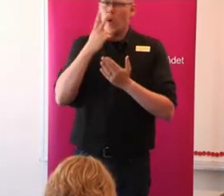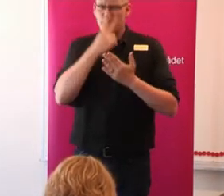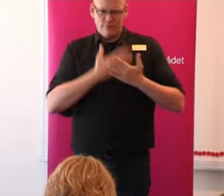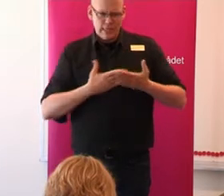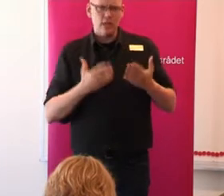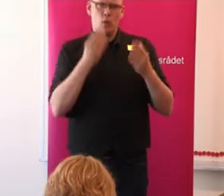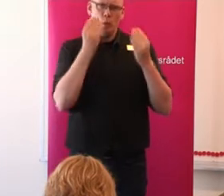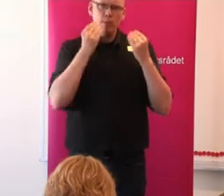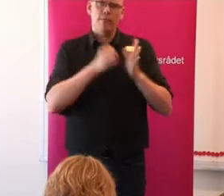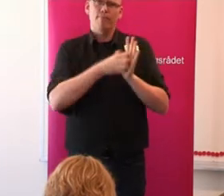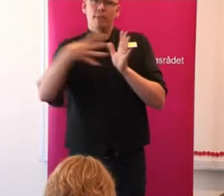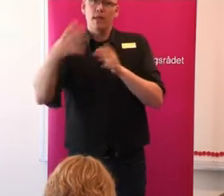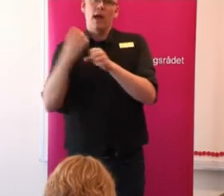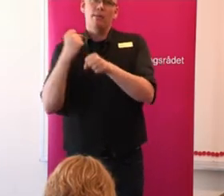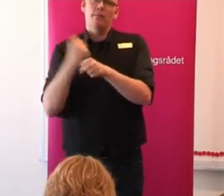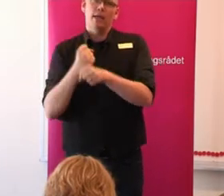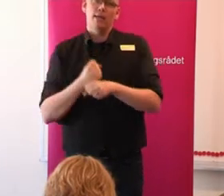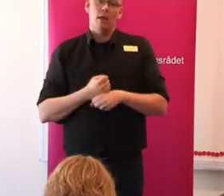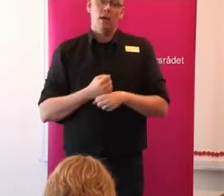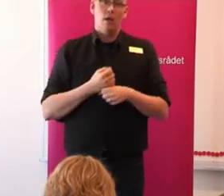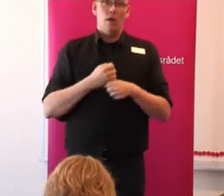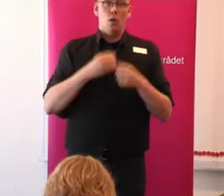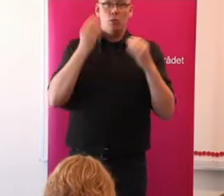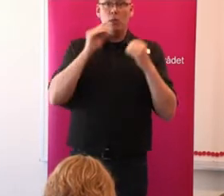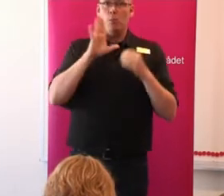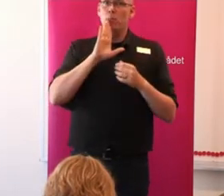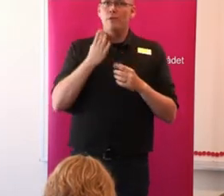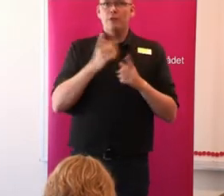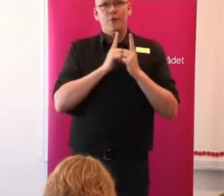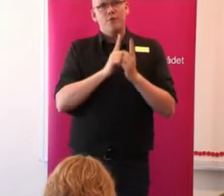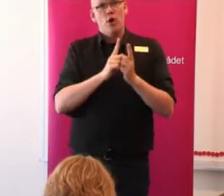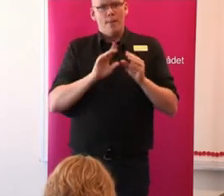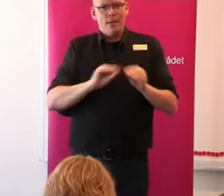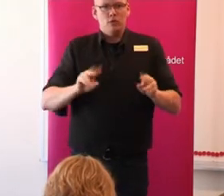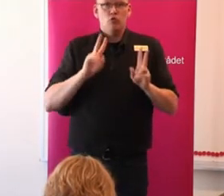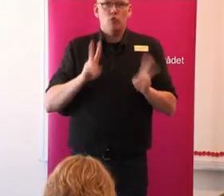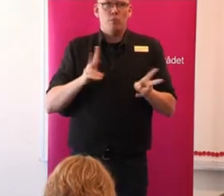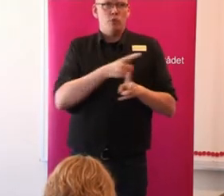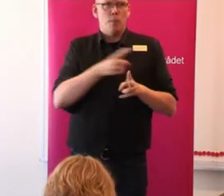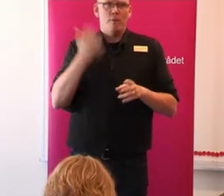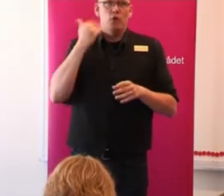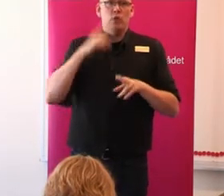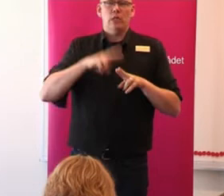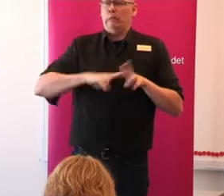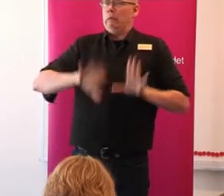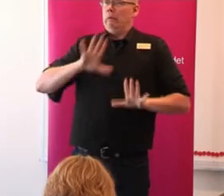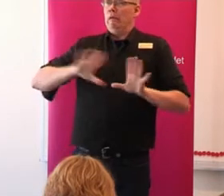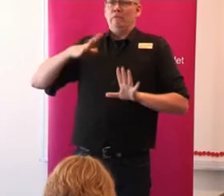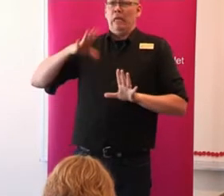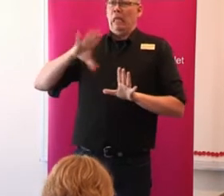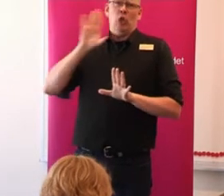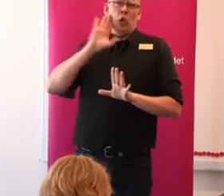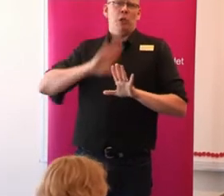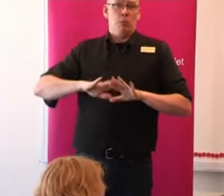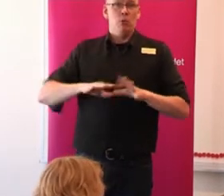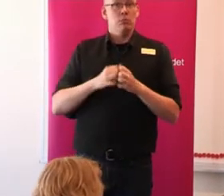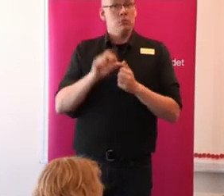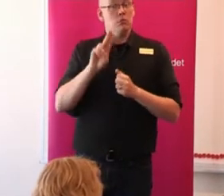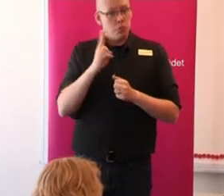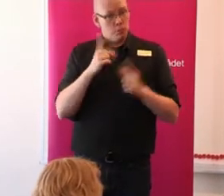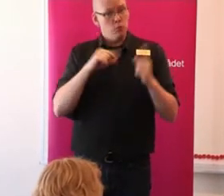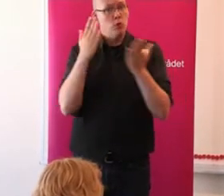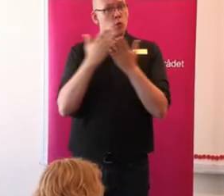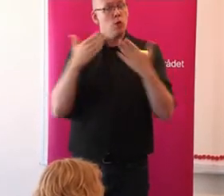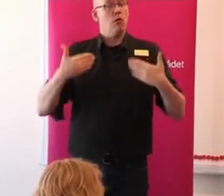att utbildning behöver inte vara genomföras med en pedagogik som de tidigare har flytt ifrån, utan att vi kan vara, folkhögskolan